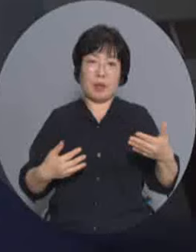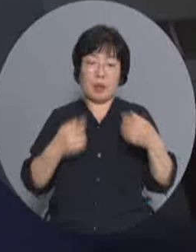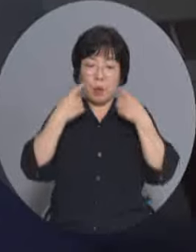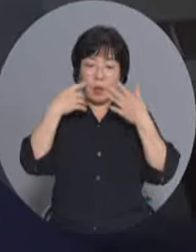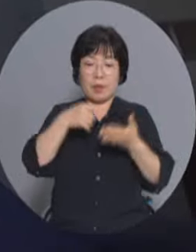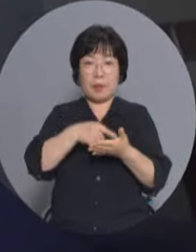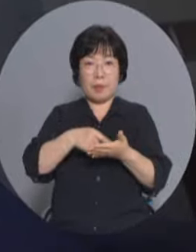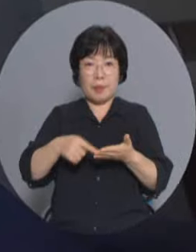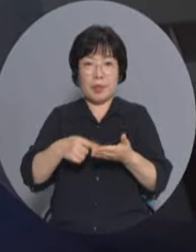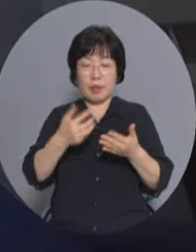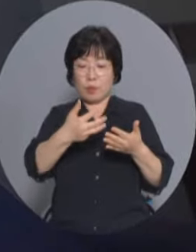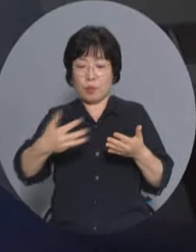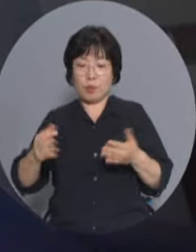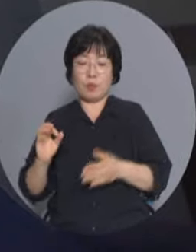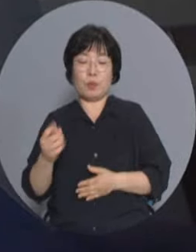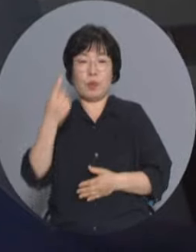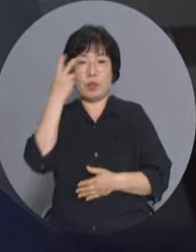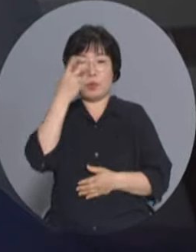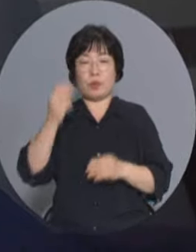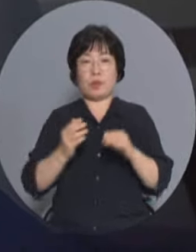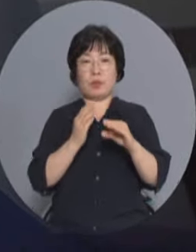피해규모와 누출 원인을 조사중입니다